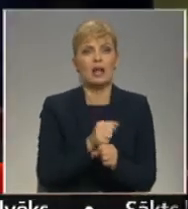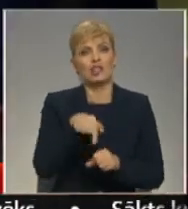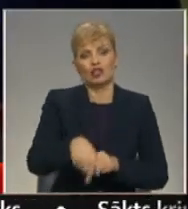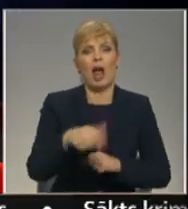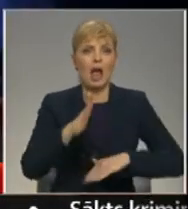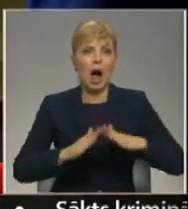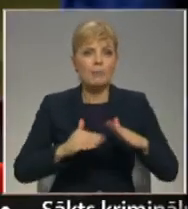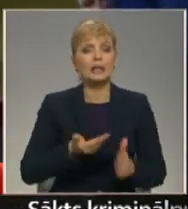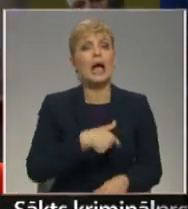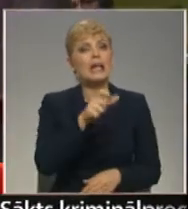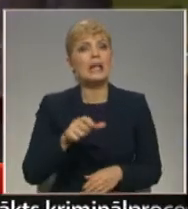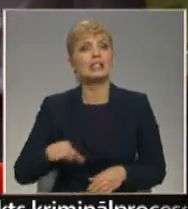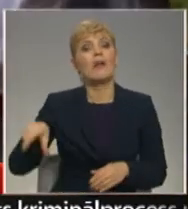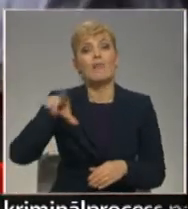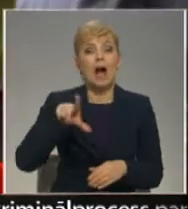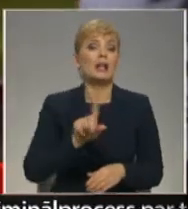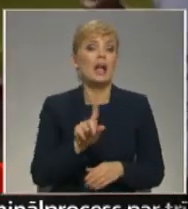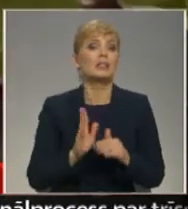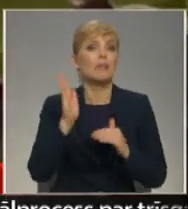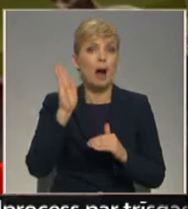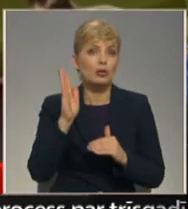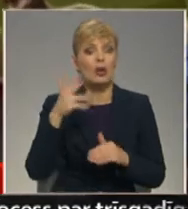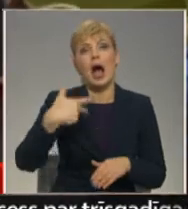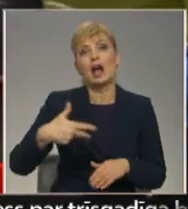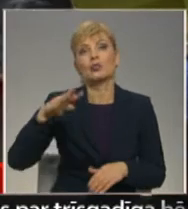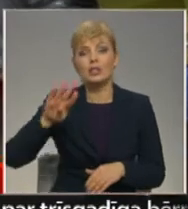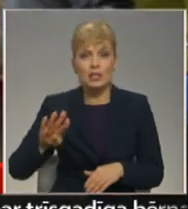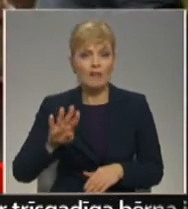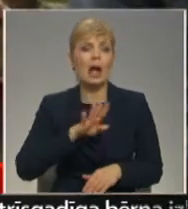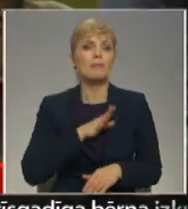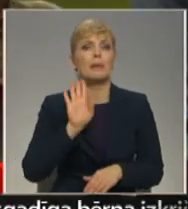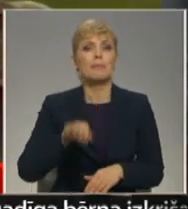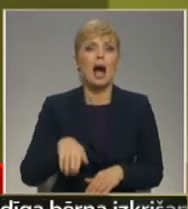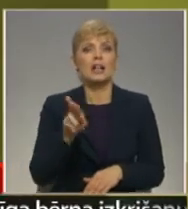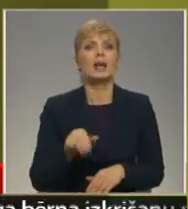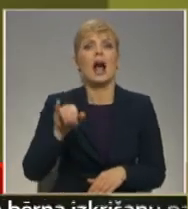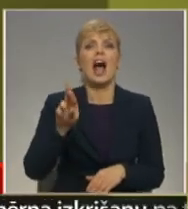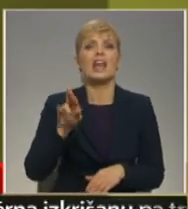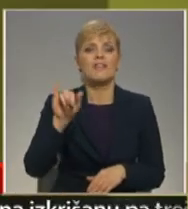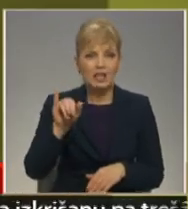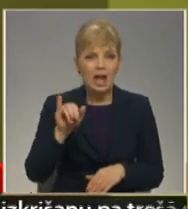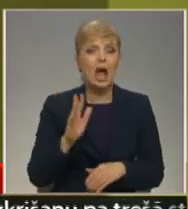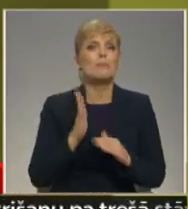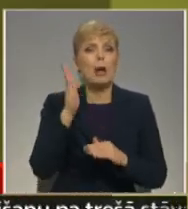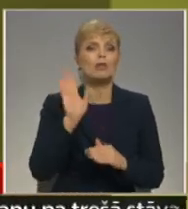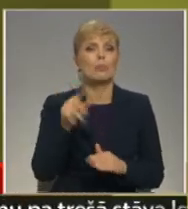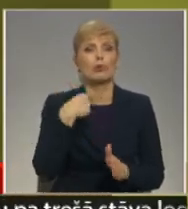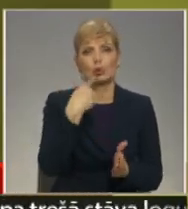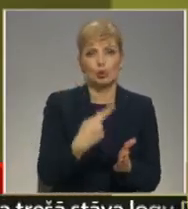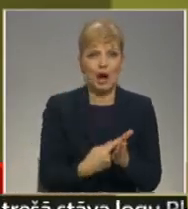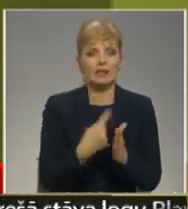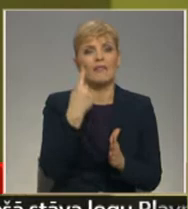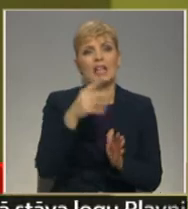amatā. Iedzīvotāji vairākums no tiem, kas balsoja, tas ir 89, bija par Raivi Jasinski. Balsojums būs noteicošais vienā